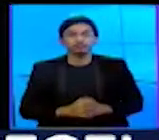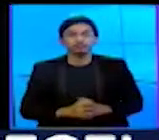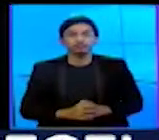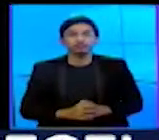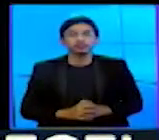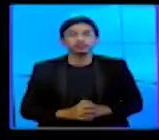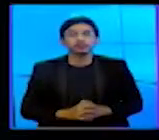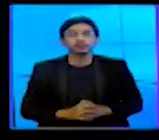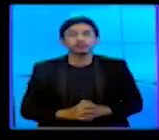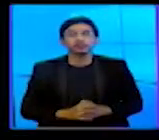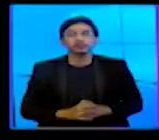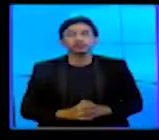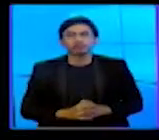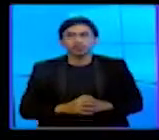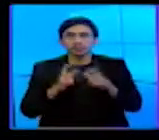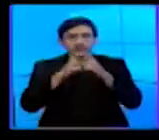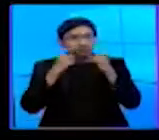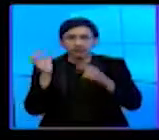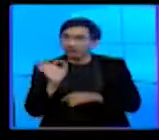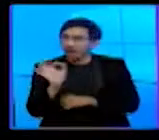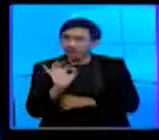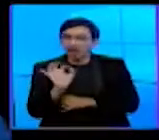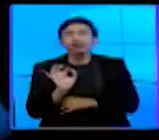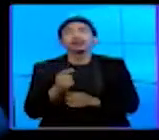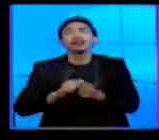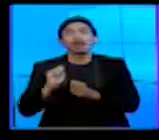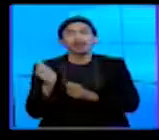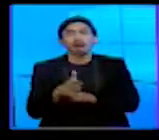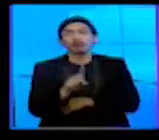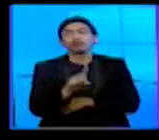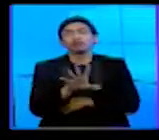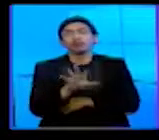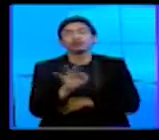dikenakan sanksi denda Rp50.000. Tim kontributor melaporkan.